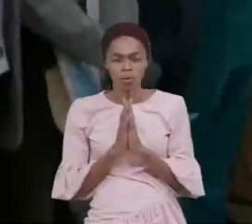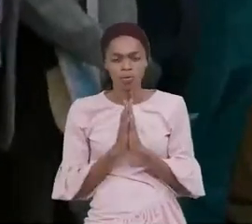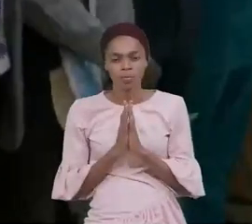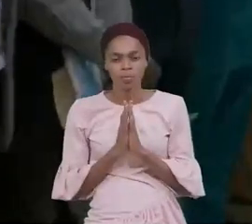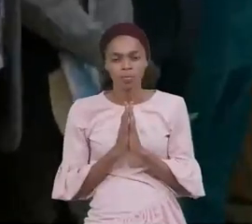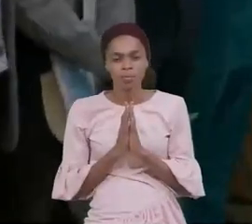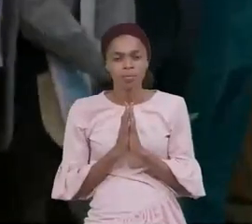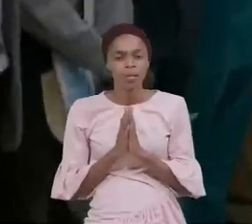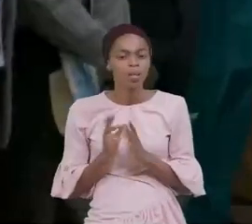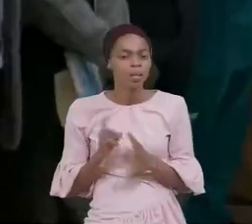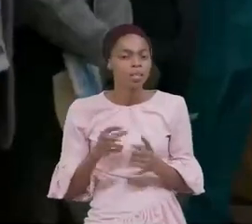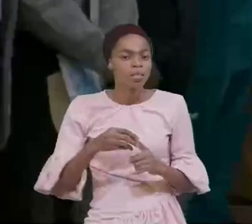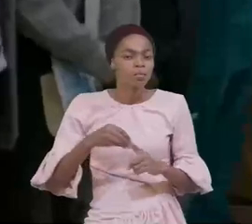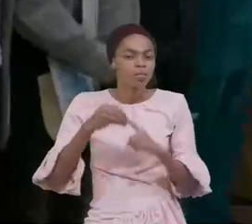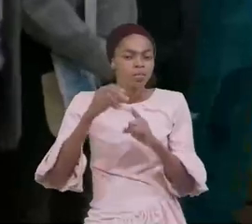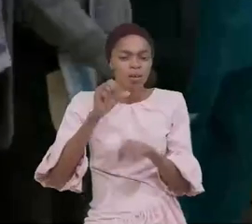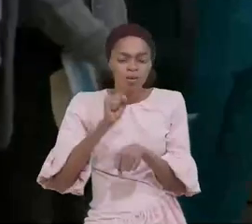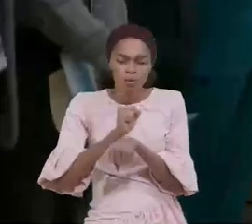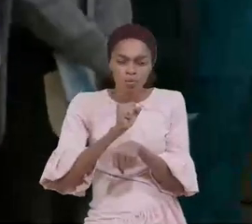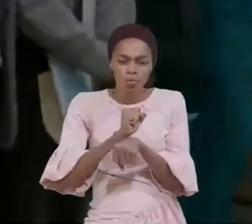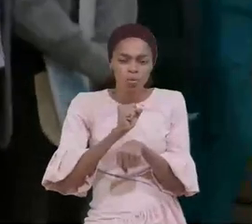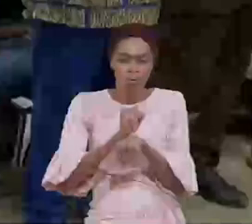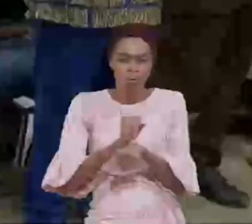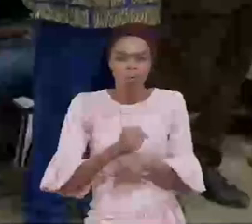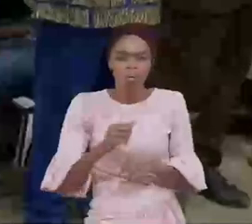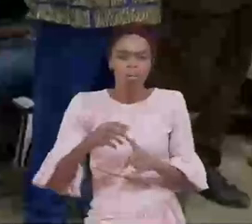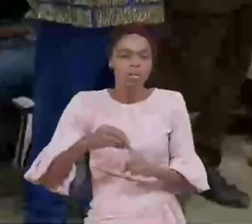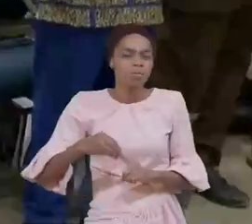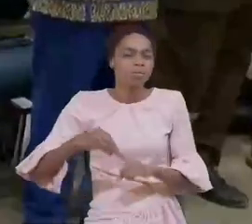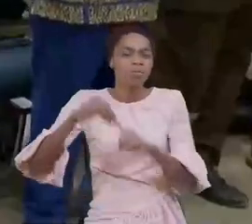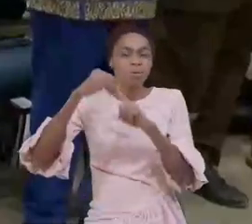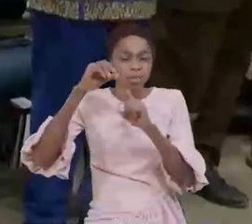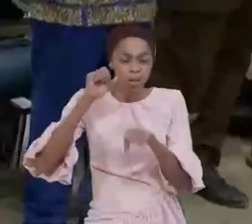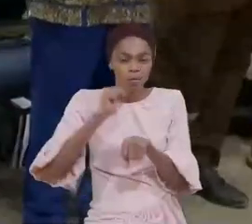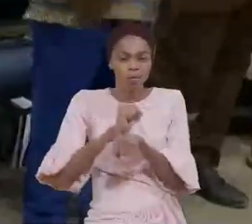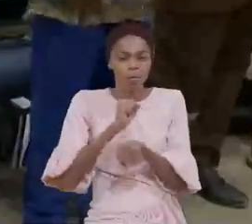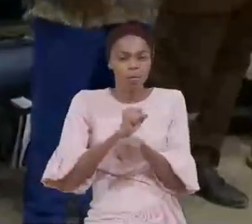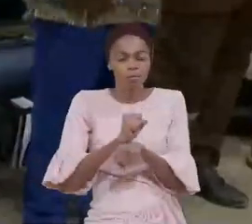Oui, c'est une œuvre spéciale. Une œuvre particulière.